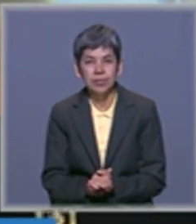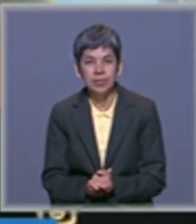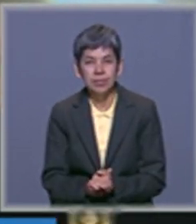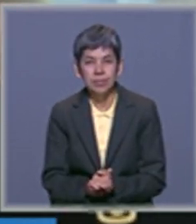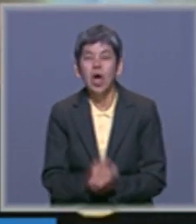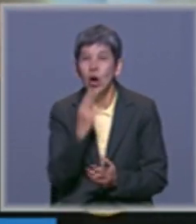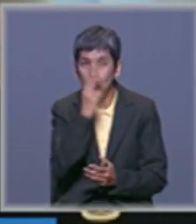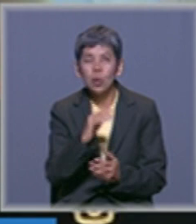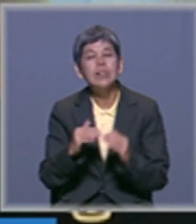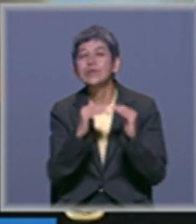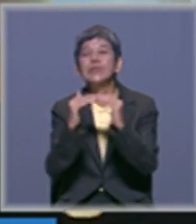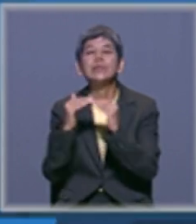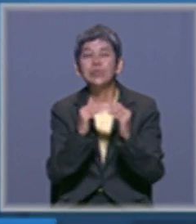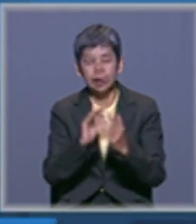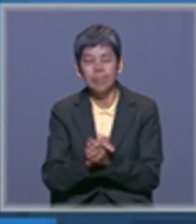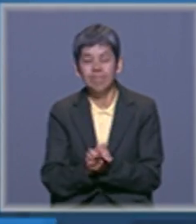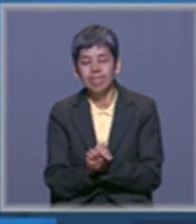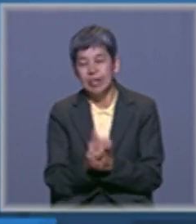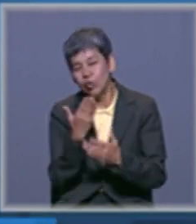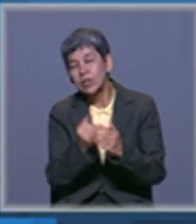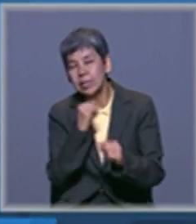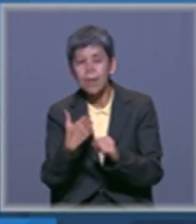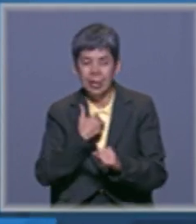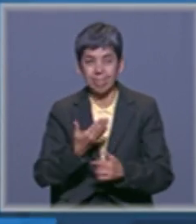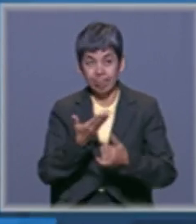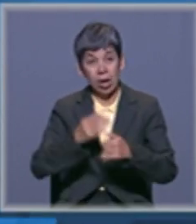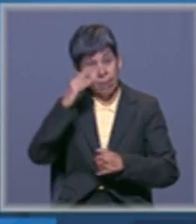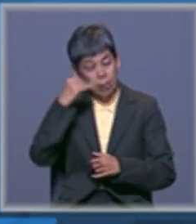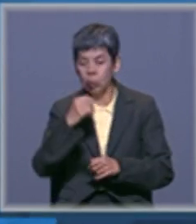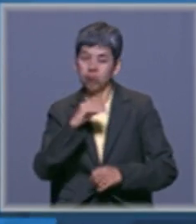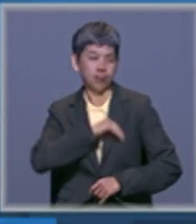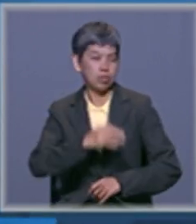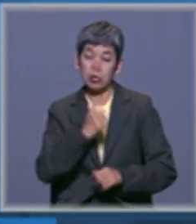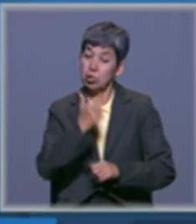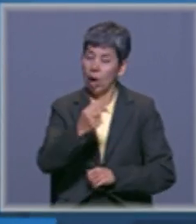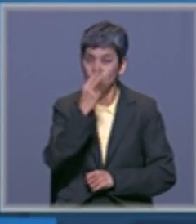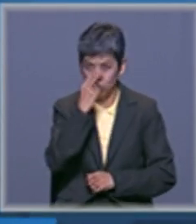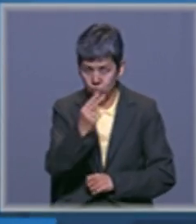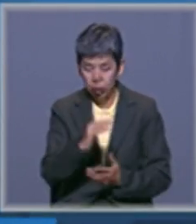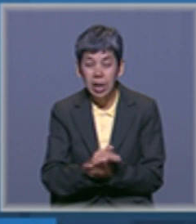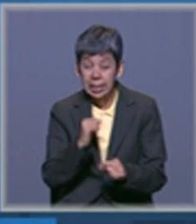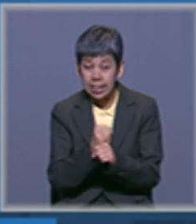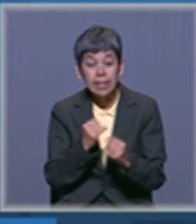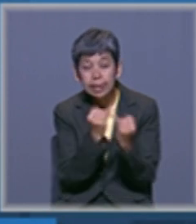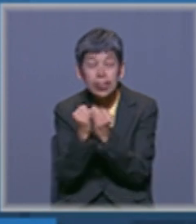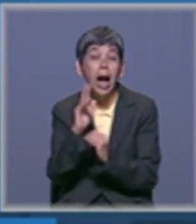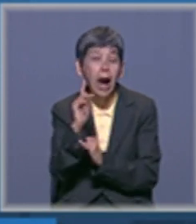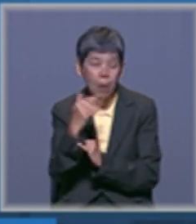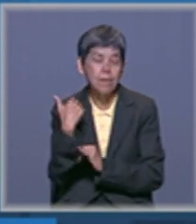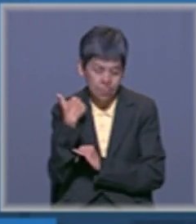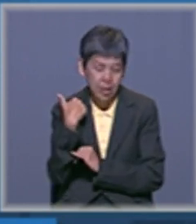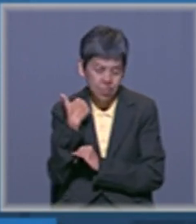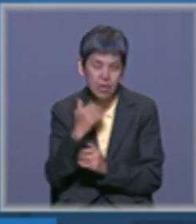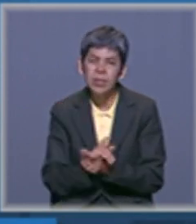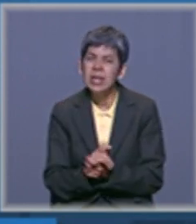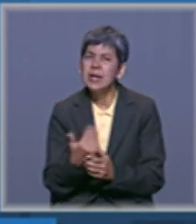นั่นคือความเป็นกันเองของพลเอกเปรมนะครับบอกว่าพลเอกประยุทธ์รัฐบาลนี้ไม่โกงเก่งหรือไม่ดูกันเองแต่ว่าความเป็นกันเองกับนักข่าวมีเยอะนะครับหลังจ